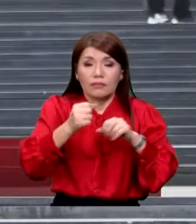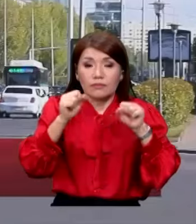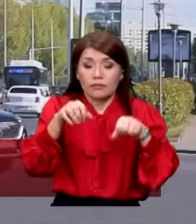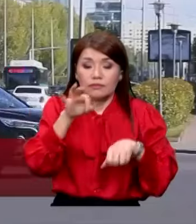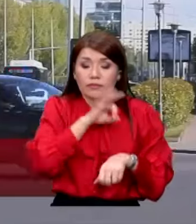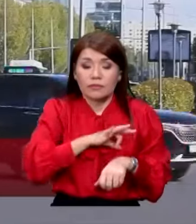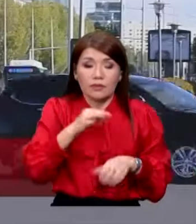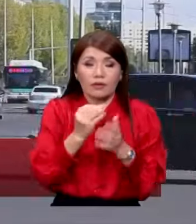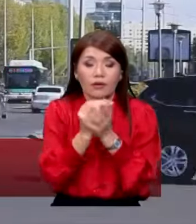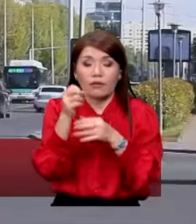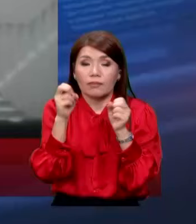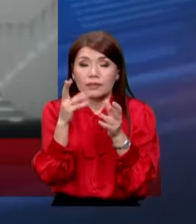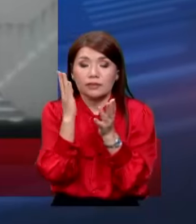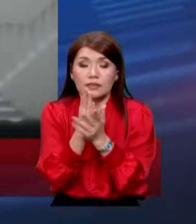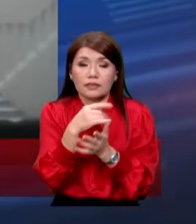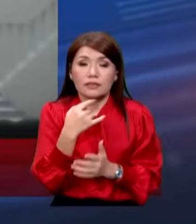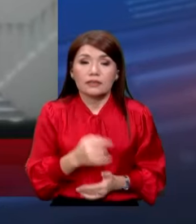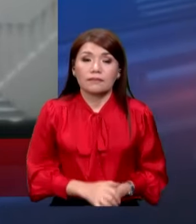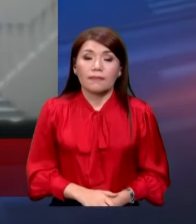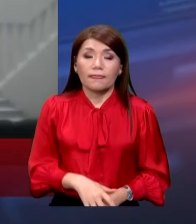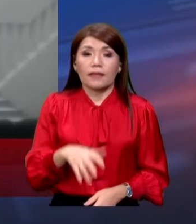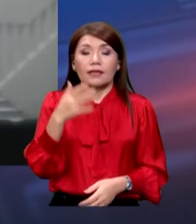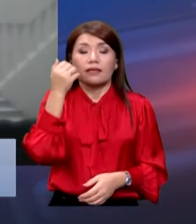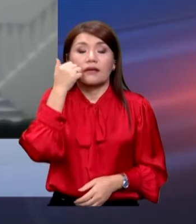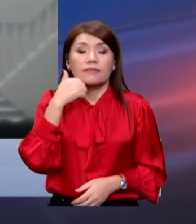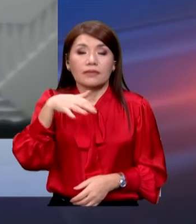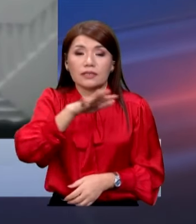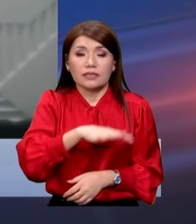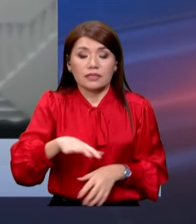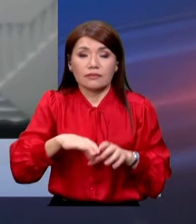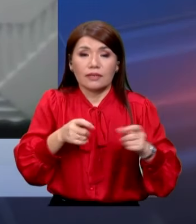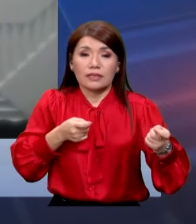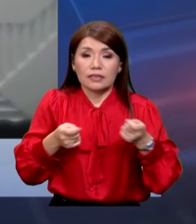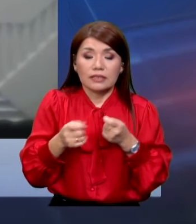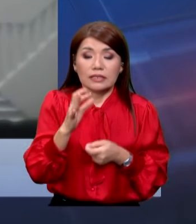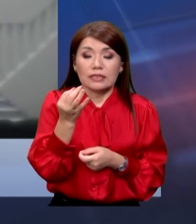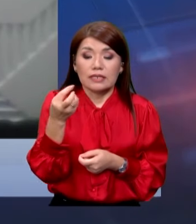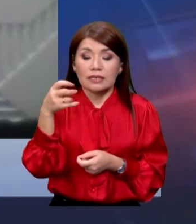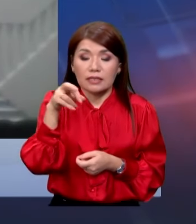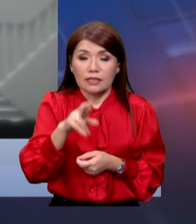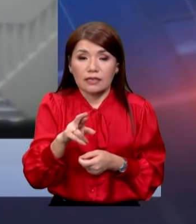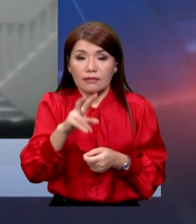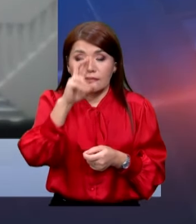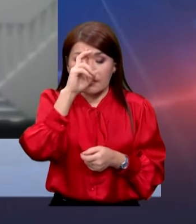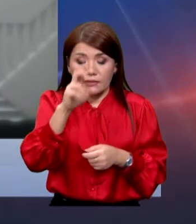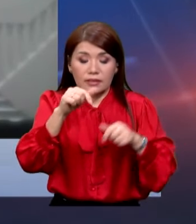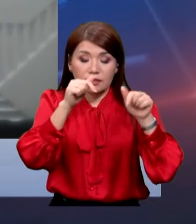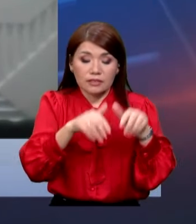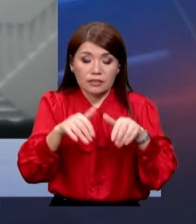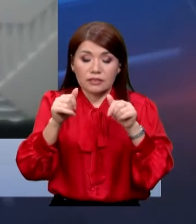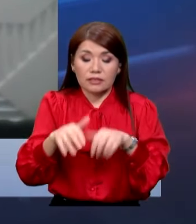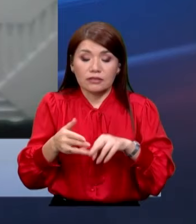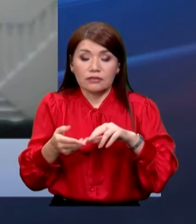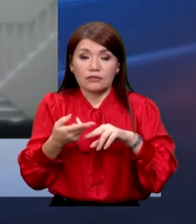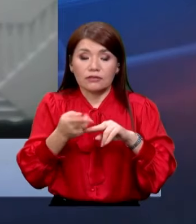кету қаупі жоғары екенін айтады. Ескі Қазақстан тұсында билік басында болған, стратегиялық мемлекеттік шешім қабылдаған керек